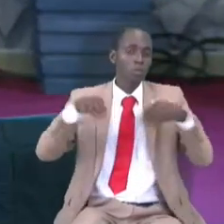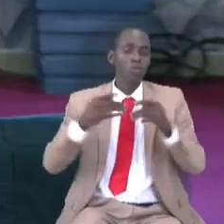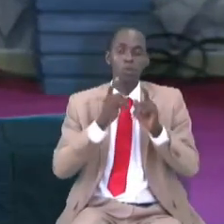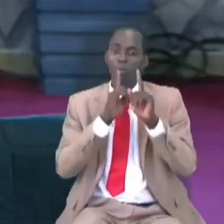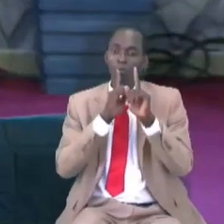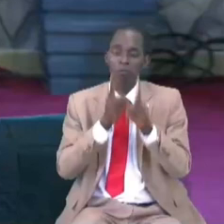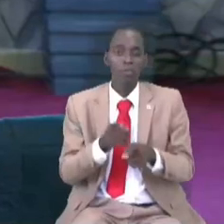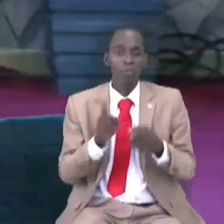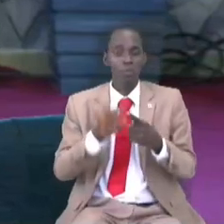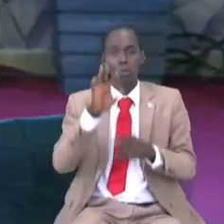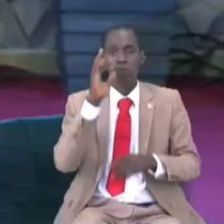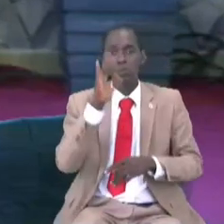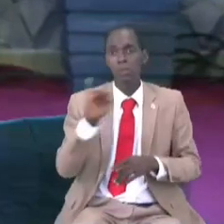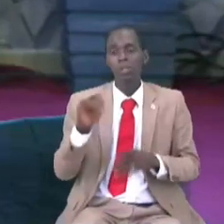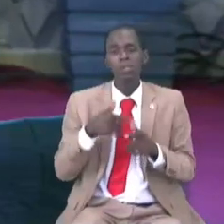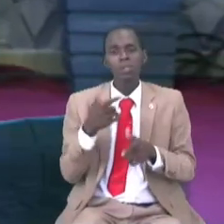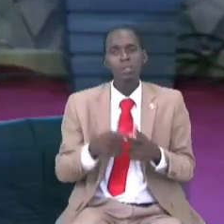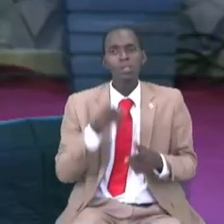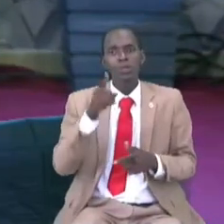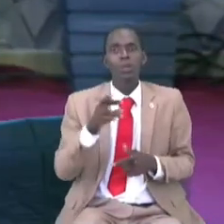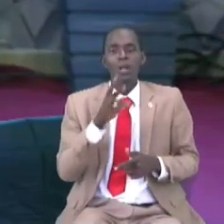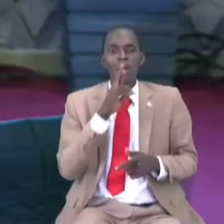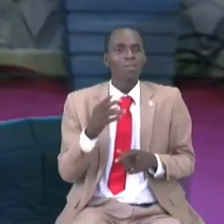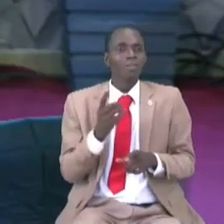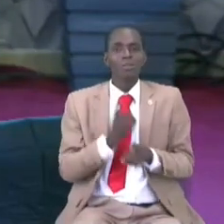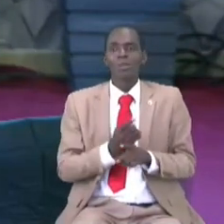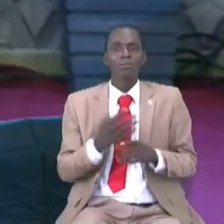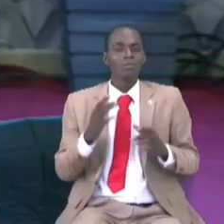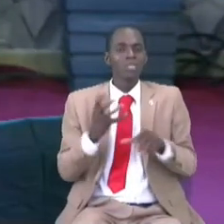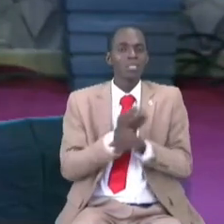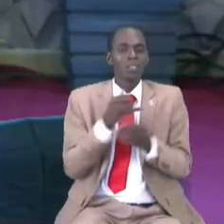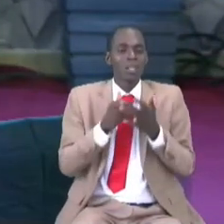es frivole dans ce que tu dis. Ça, ce n'est pas persuasif. Mais quand